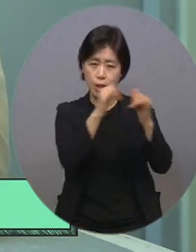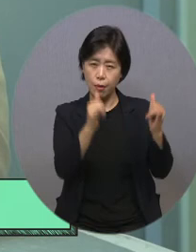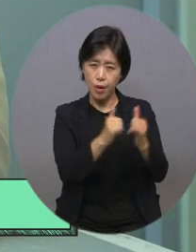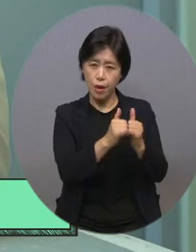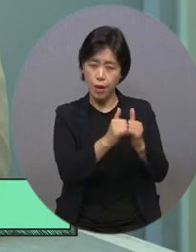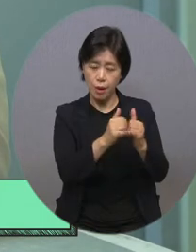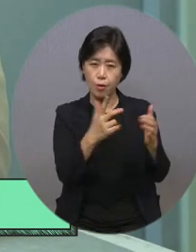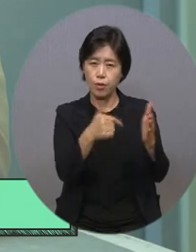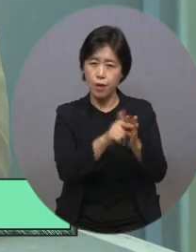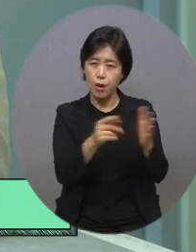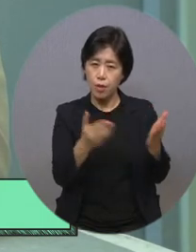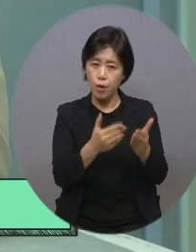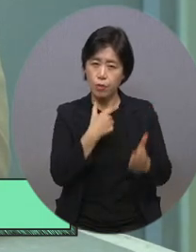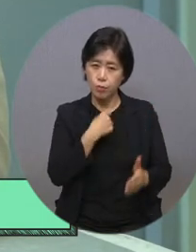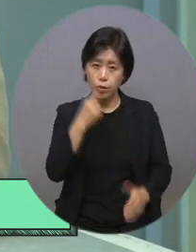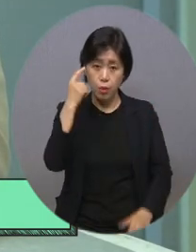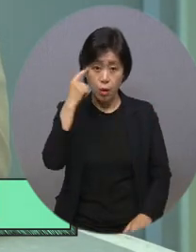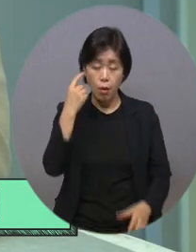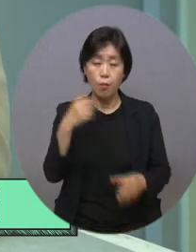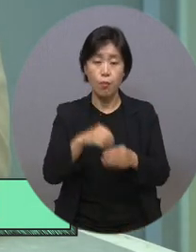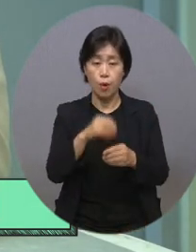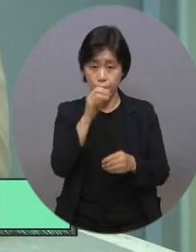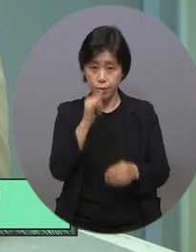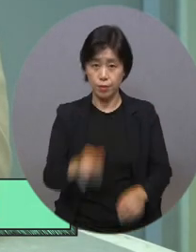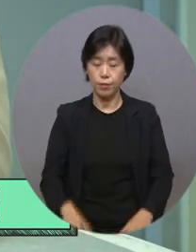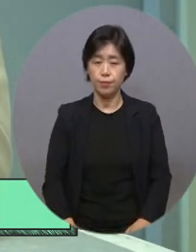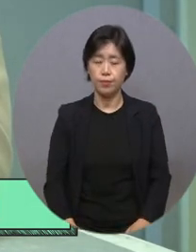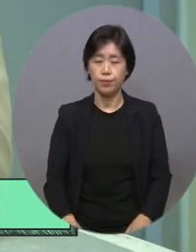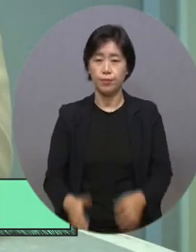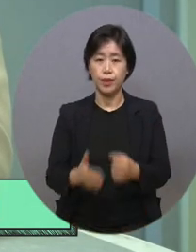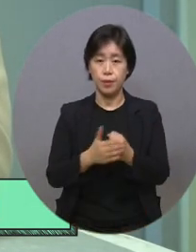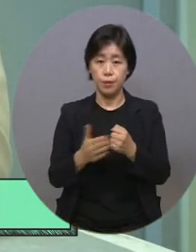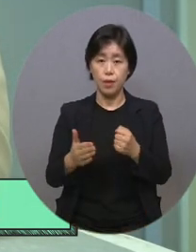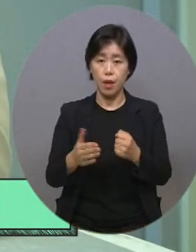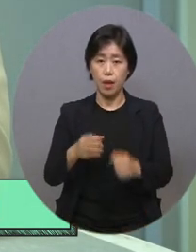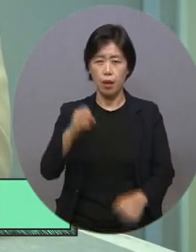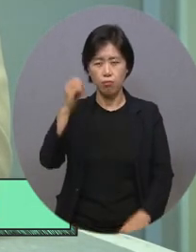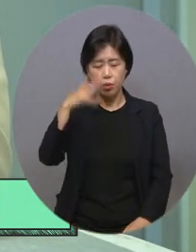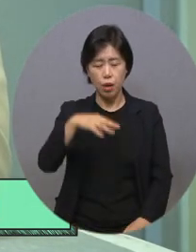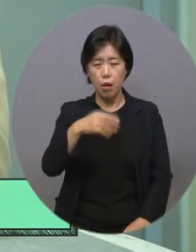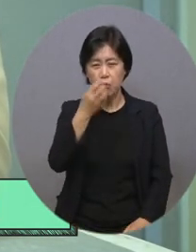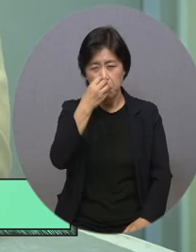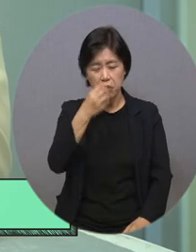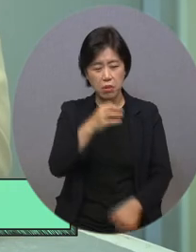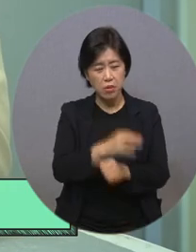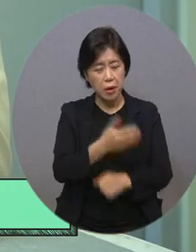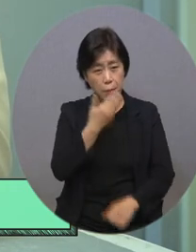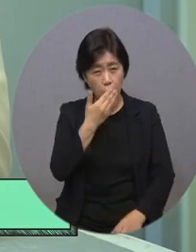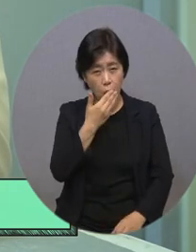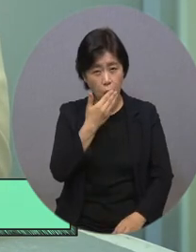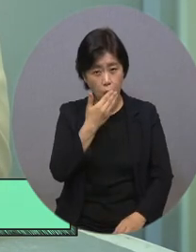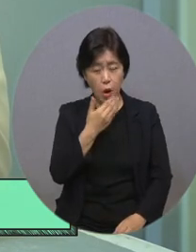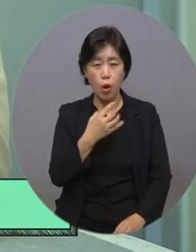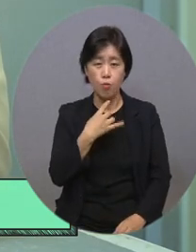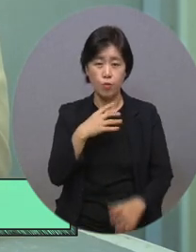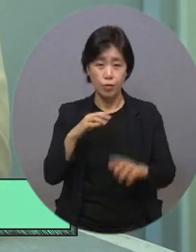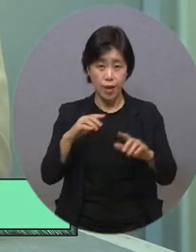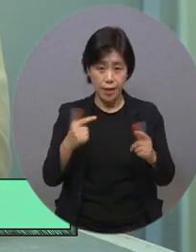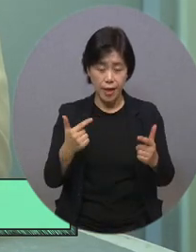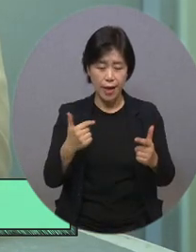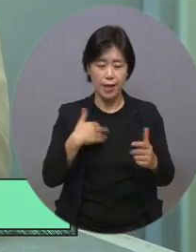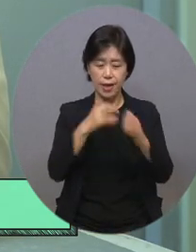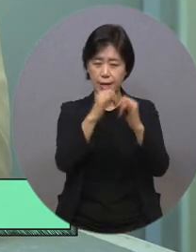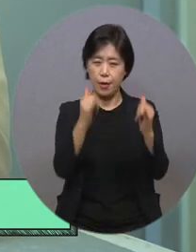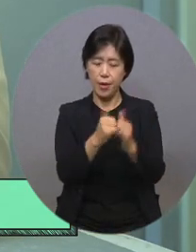있고요. 실제로 저희 고객님들이나 이런 분들도 그냥 단순히 그냥 토마토를 사 먹음으로 인해서 이런 좋은 좀 영향을